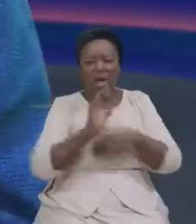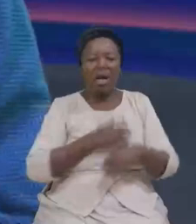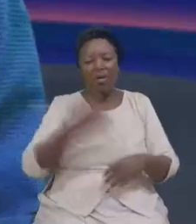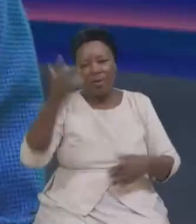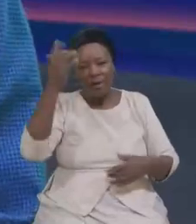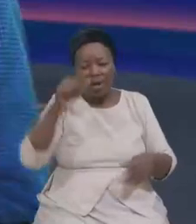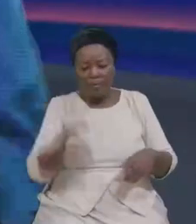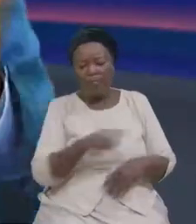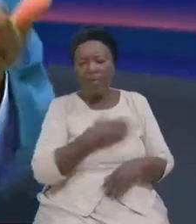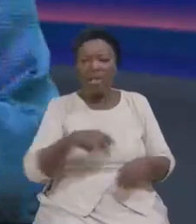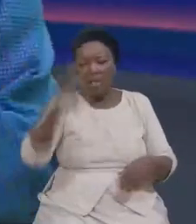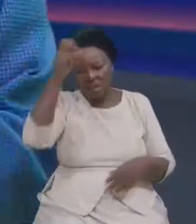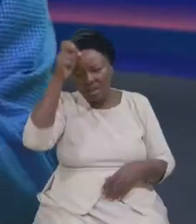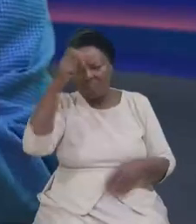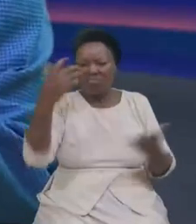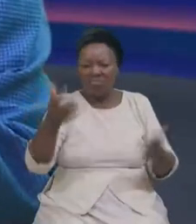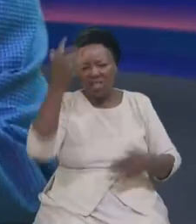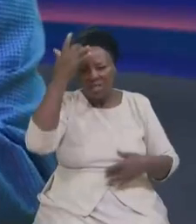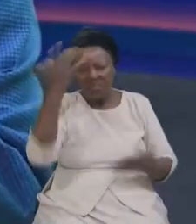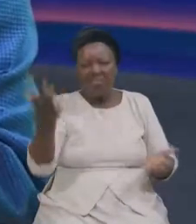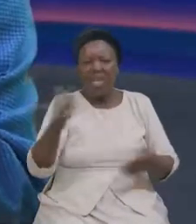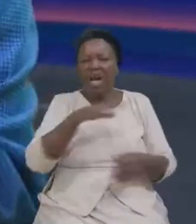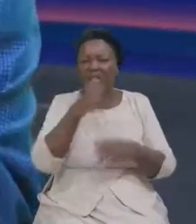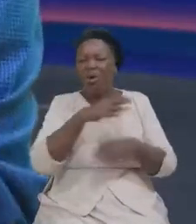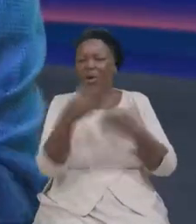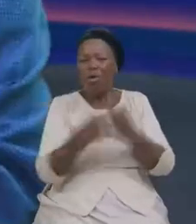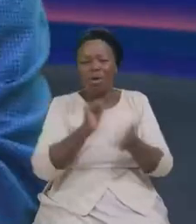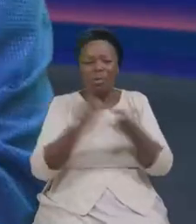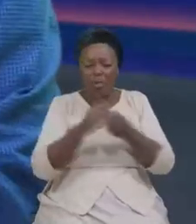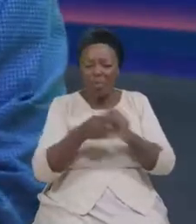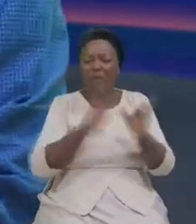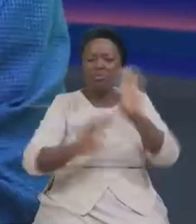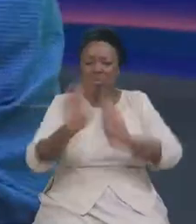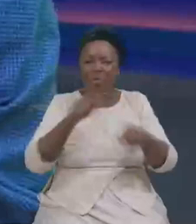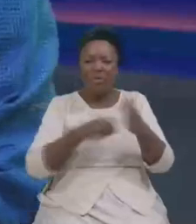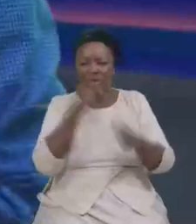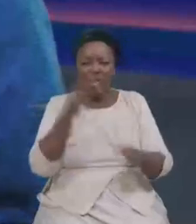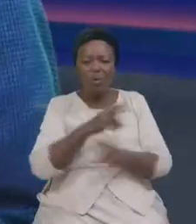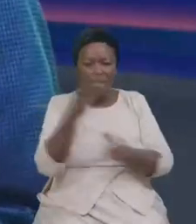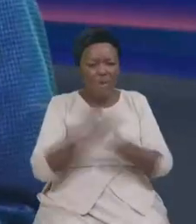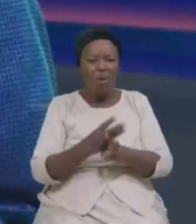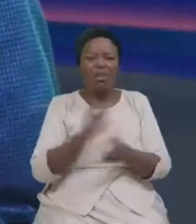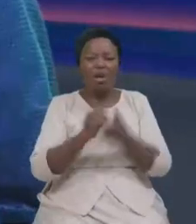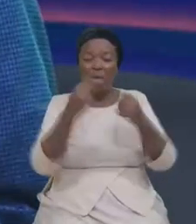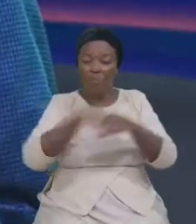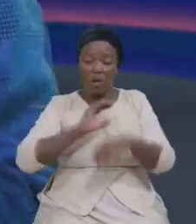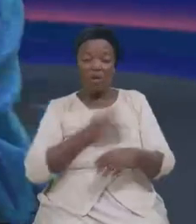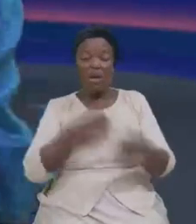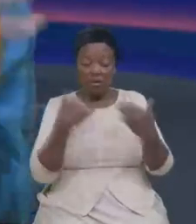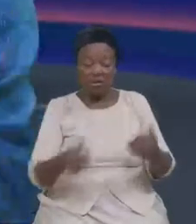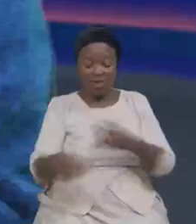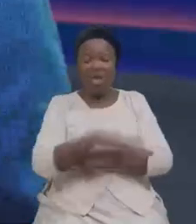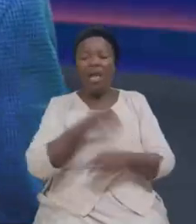souffrances, tout sera sous nos pieds. Et tu peux être totalement libre aujourd'hui. Tout est totalement